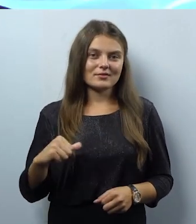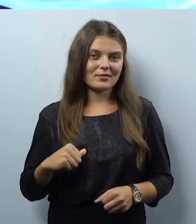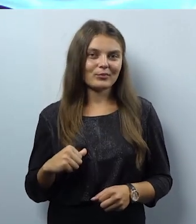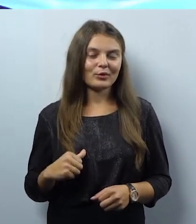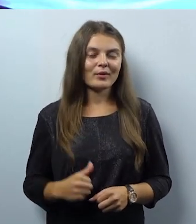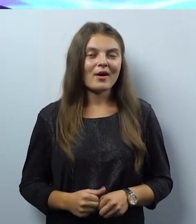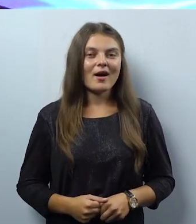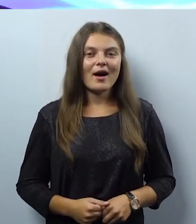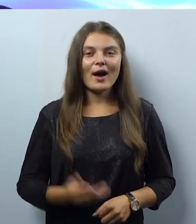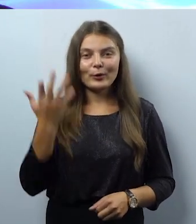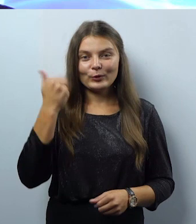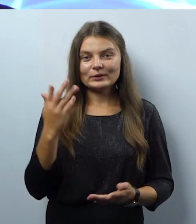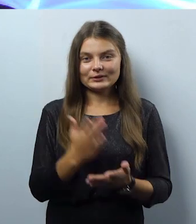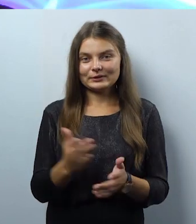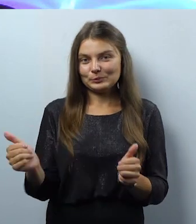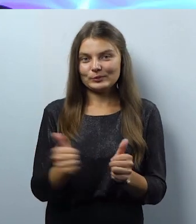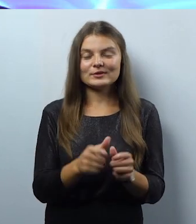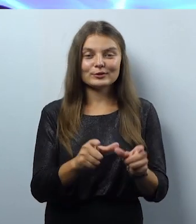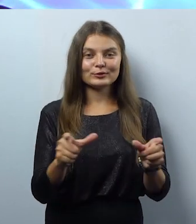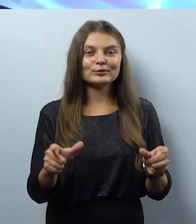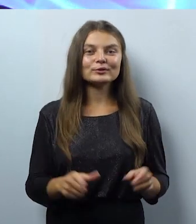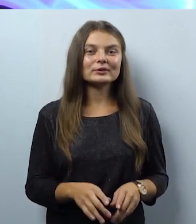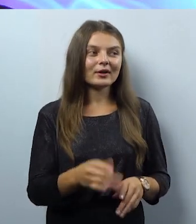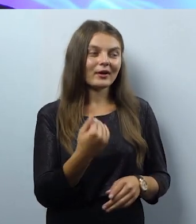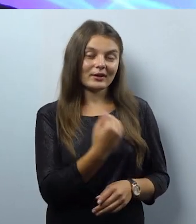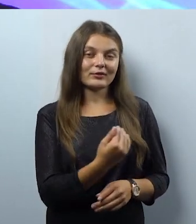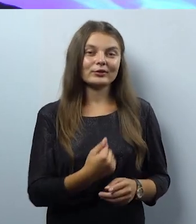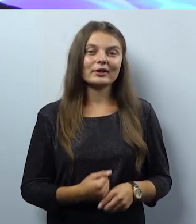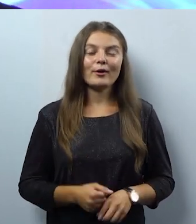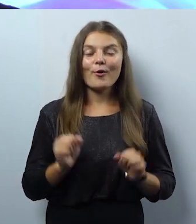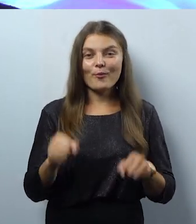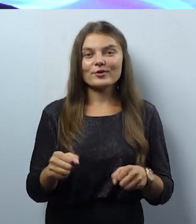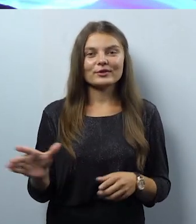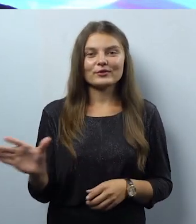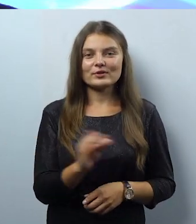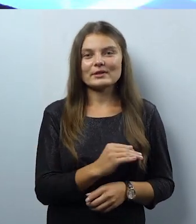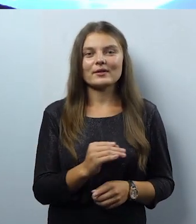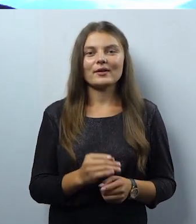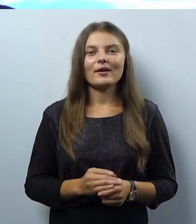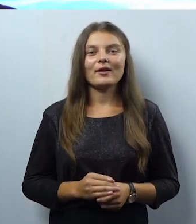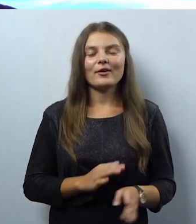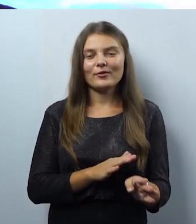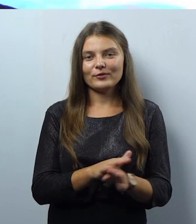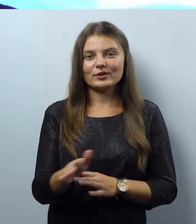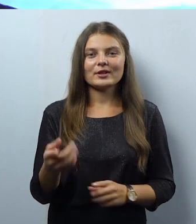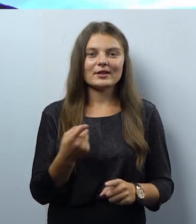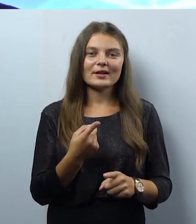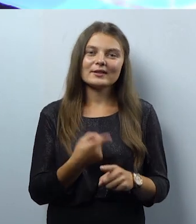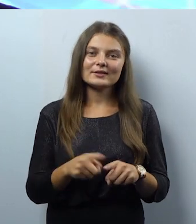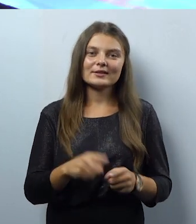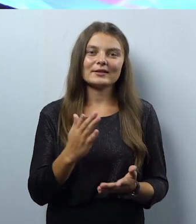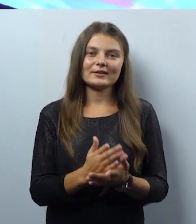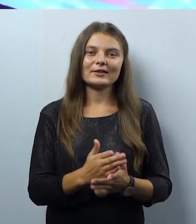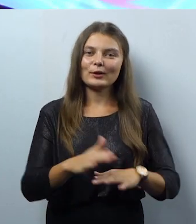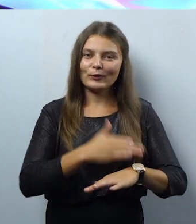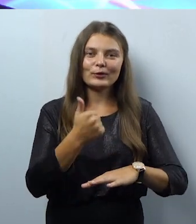поряд є такі люди, як вони, завжди простіше приймати якісні рішення. Це саме важливо для керівника, що він обріс